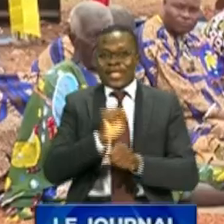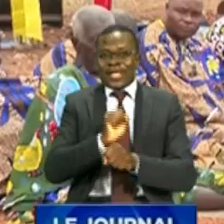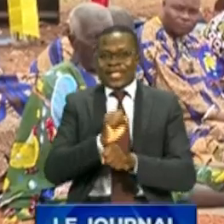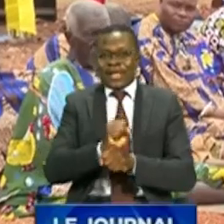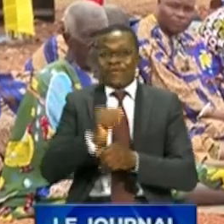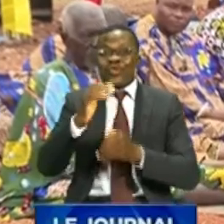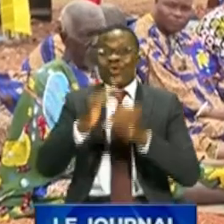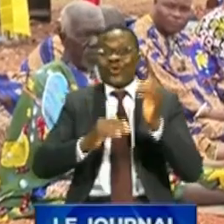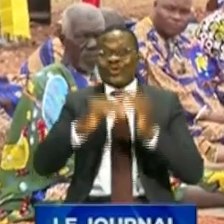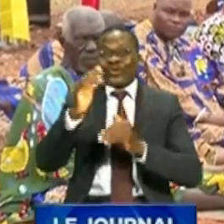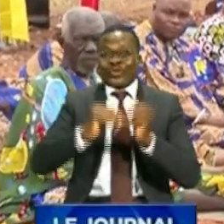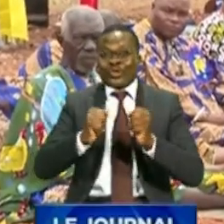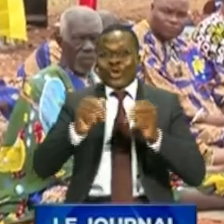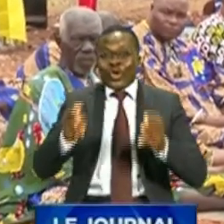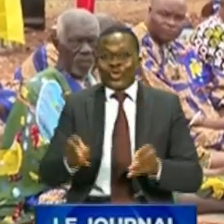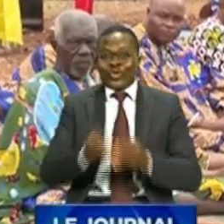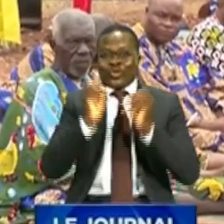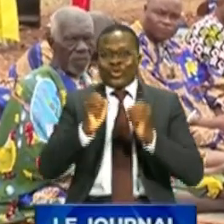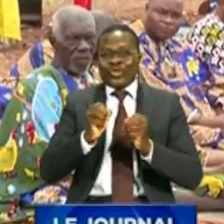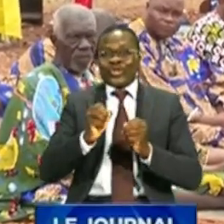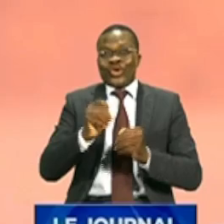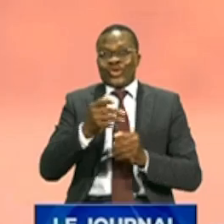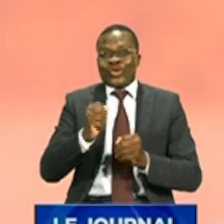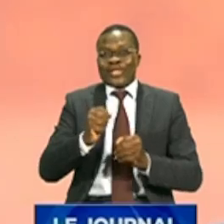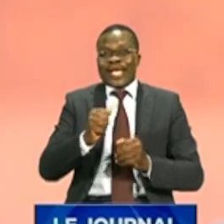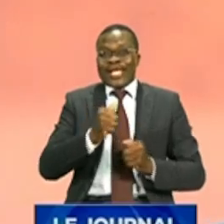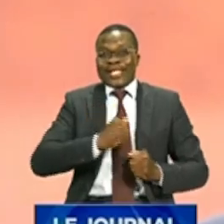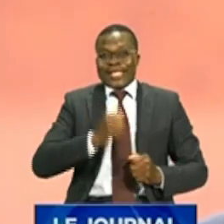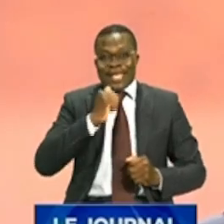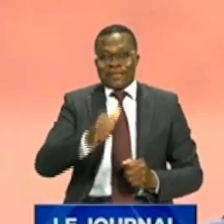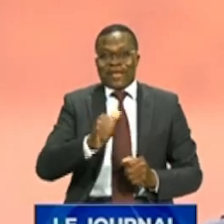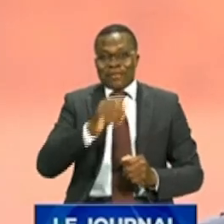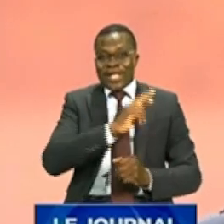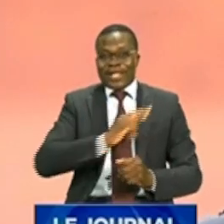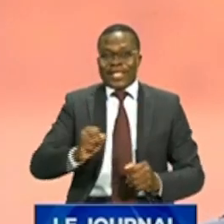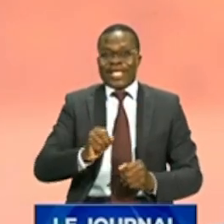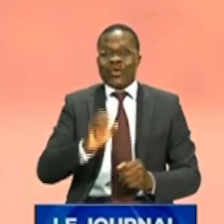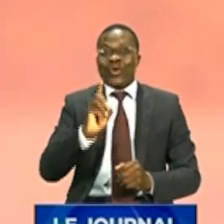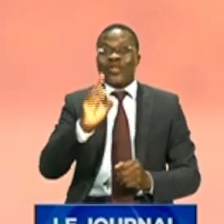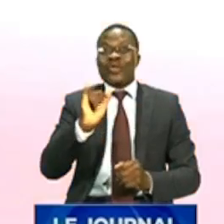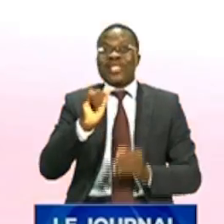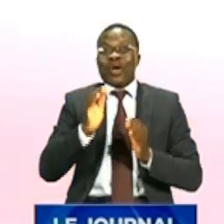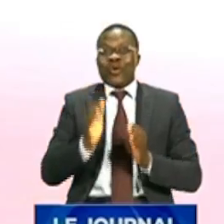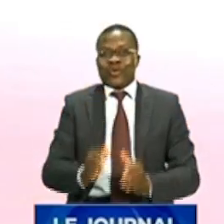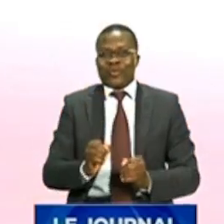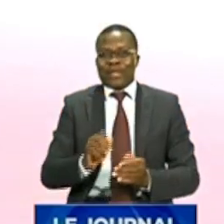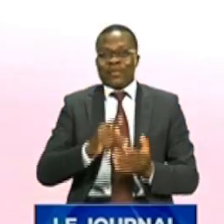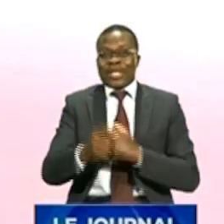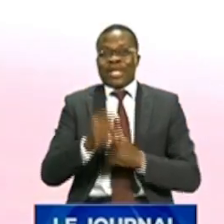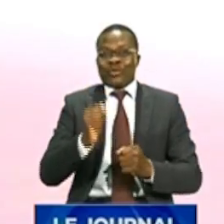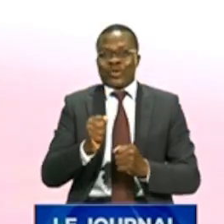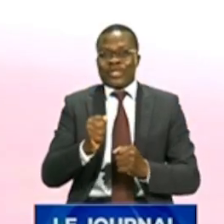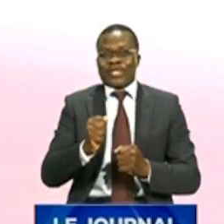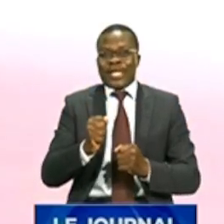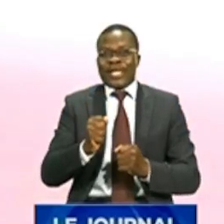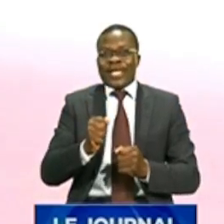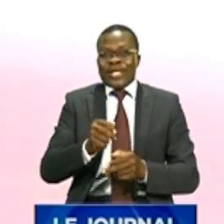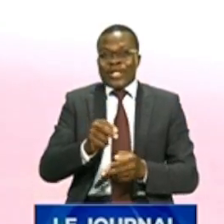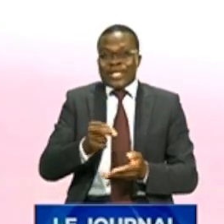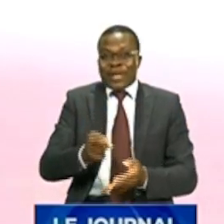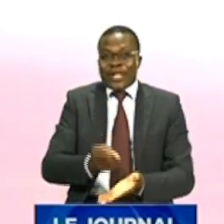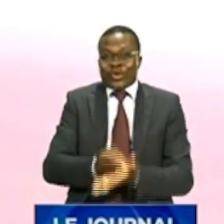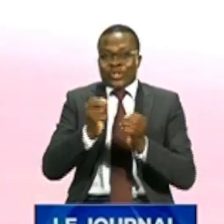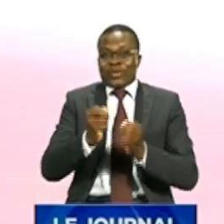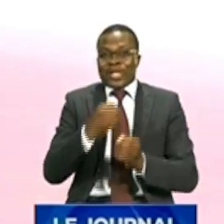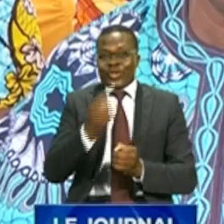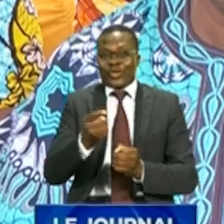de construction du musée de l'épopée des Amazones et des rois de Danroumé. Les projets de restauration